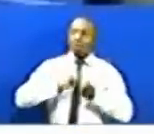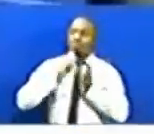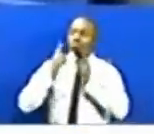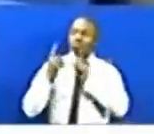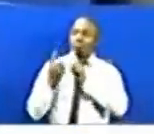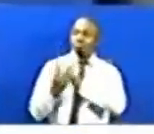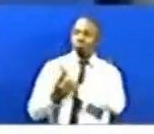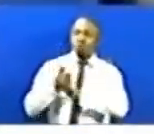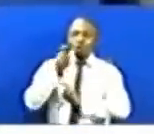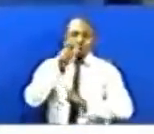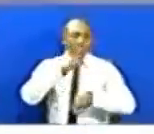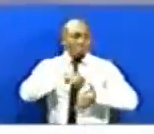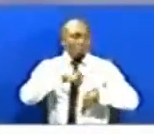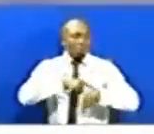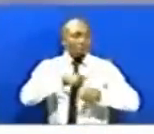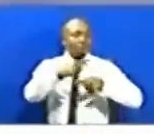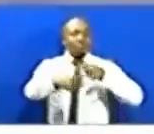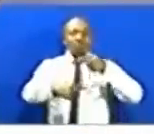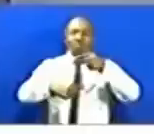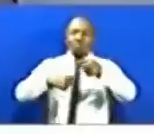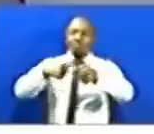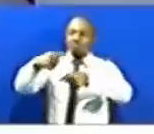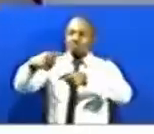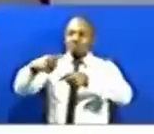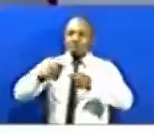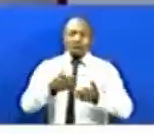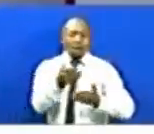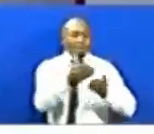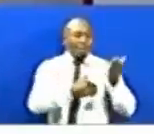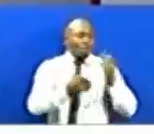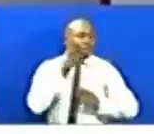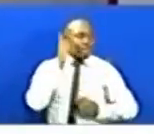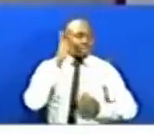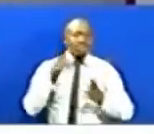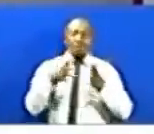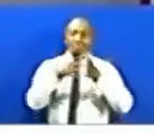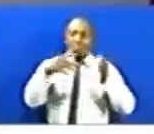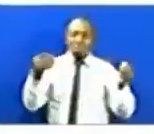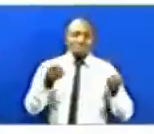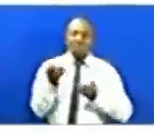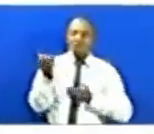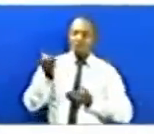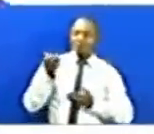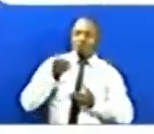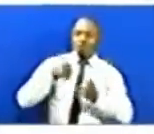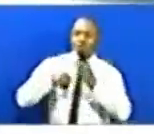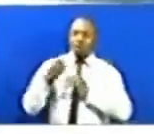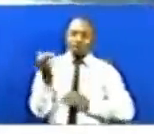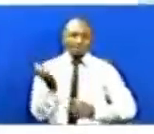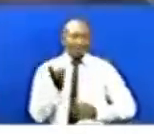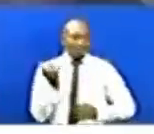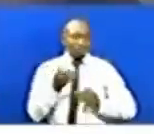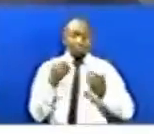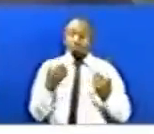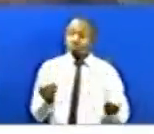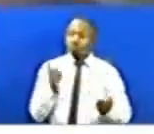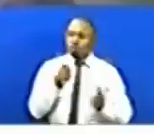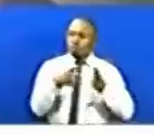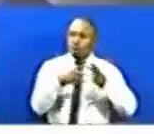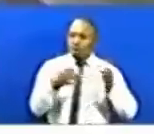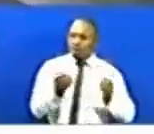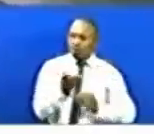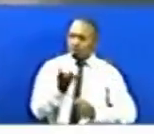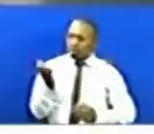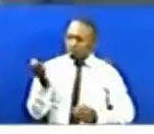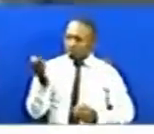Maisha yamebadilika, wakati umekwenda, barua za asili zimepoteza mvuto mbele ya jamii. Je,